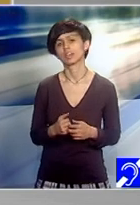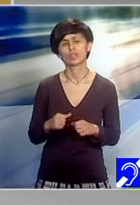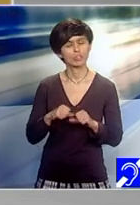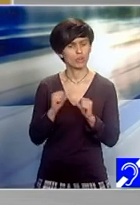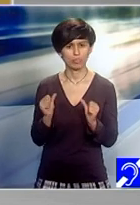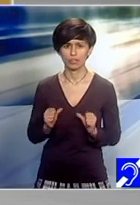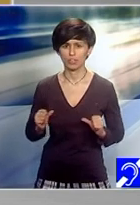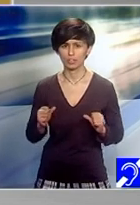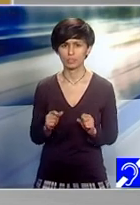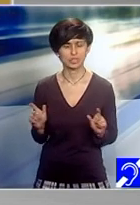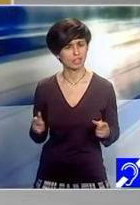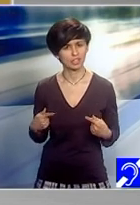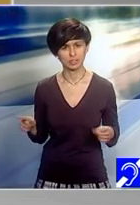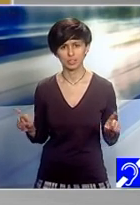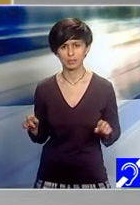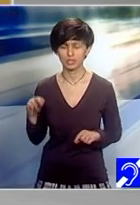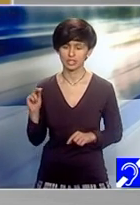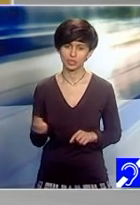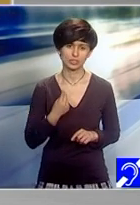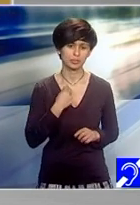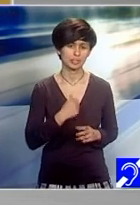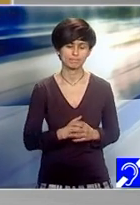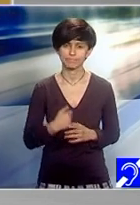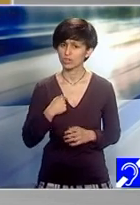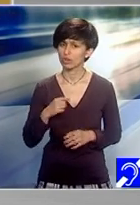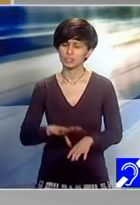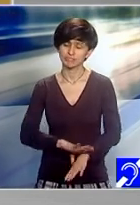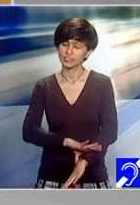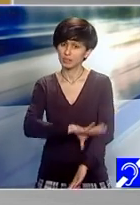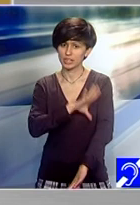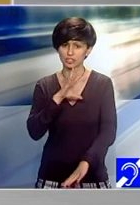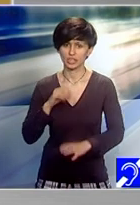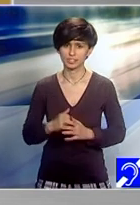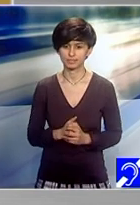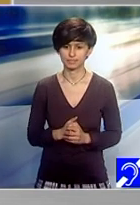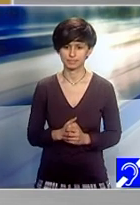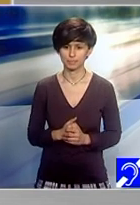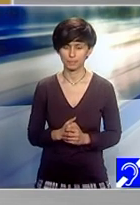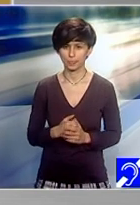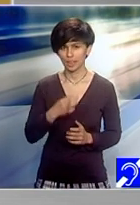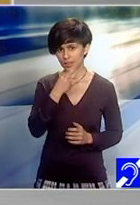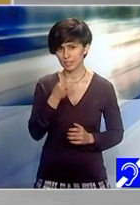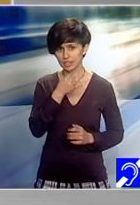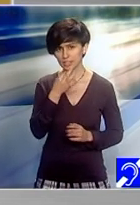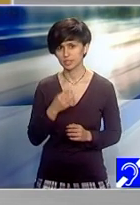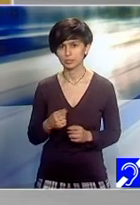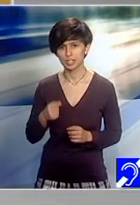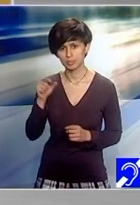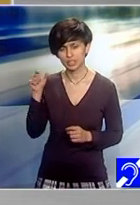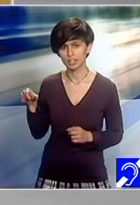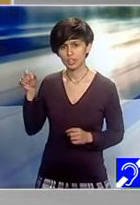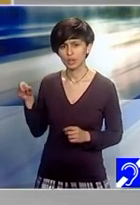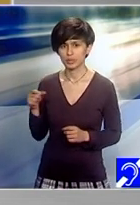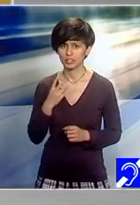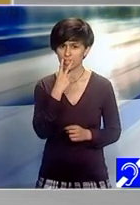interpreta absolut personal. Am rămas profund impresionat. Le spunem telespectatorilor noștri faptul că Andrada Precup își dorește foarte